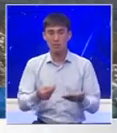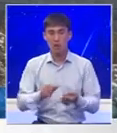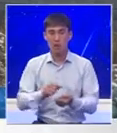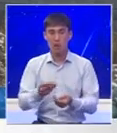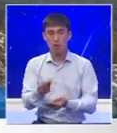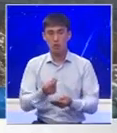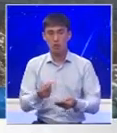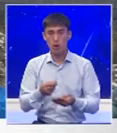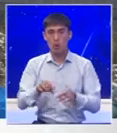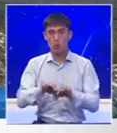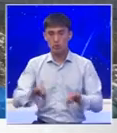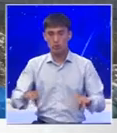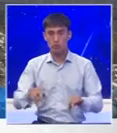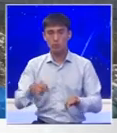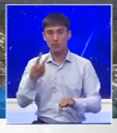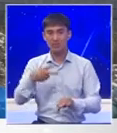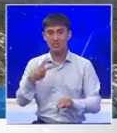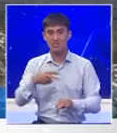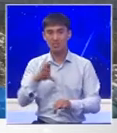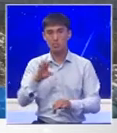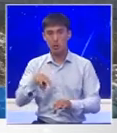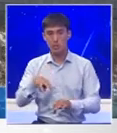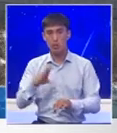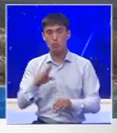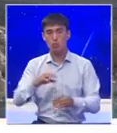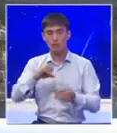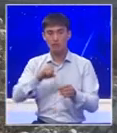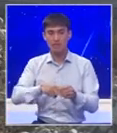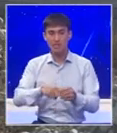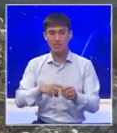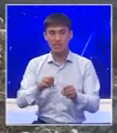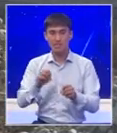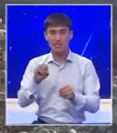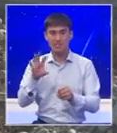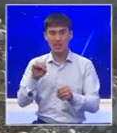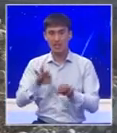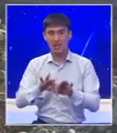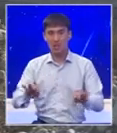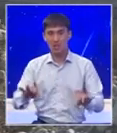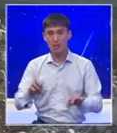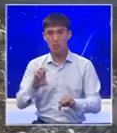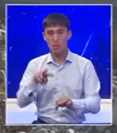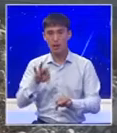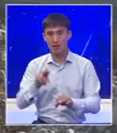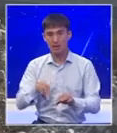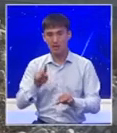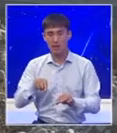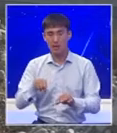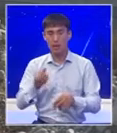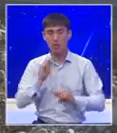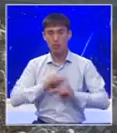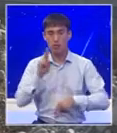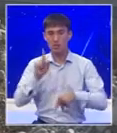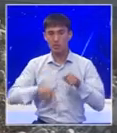укладка труб песка на 20 сантиметров так же будет зафиксировано сигнальная лента и сигнальный маркер работы практически завершены на